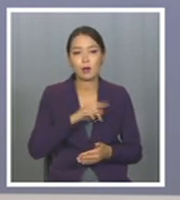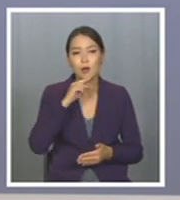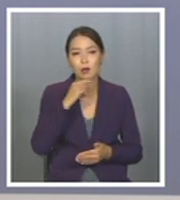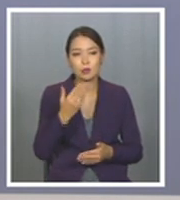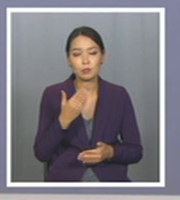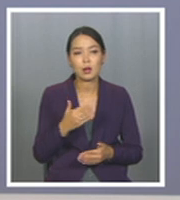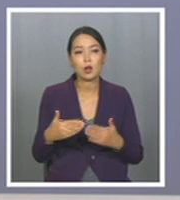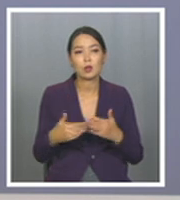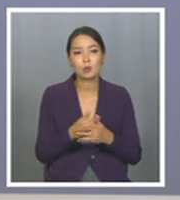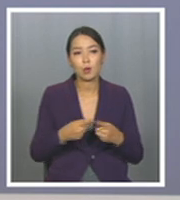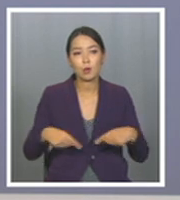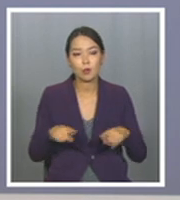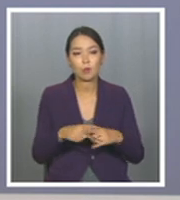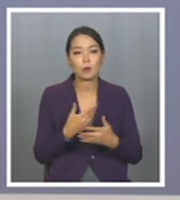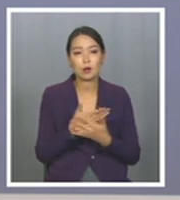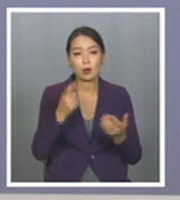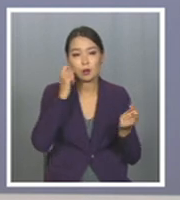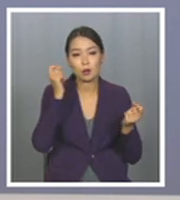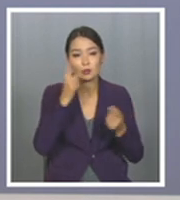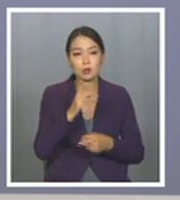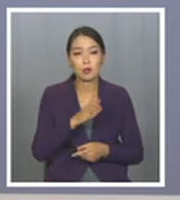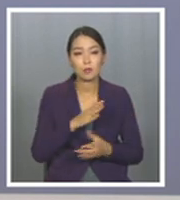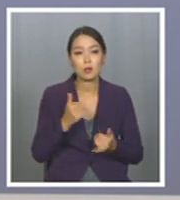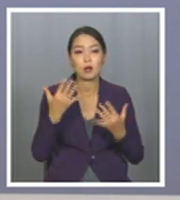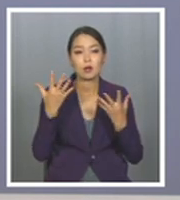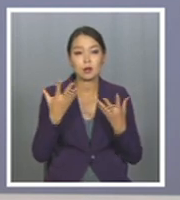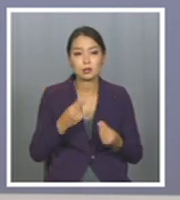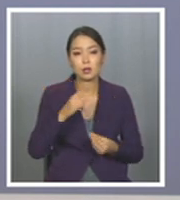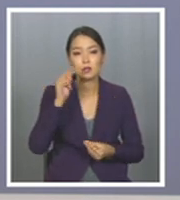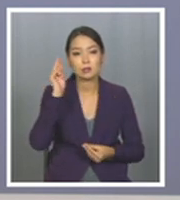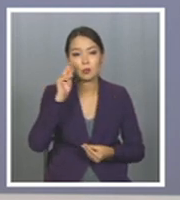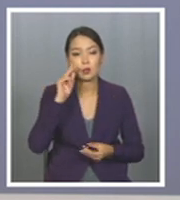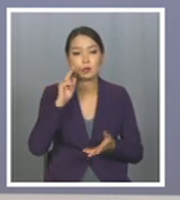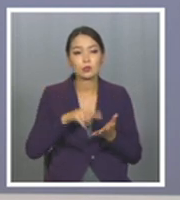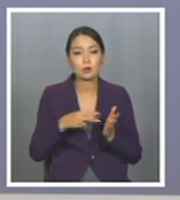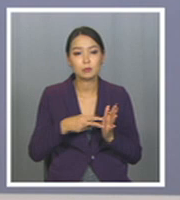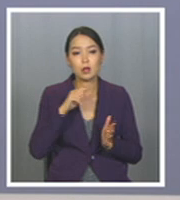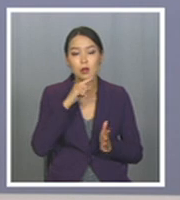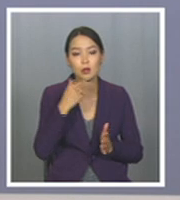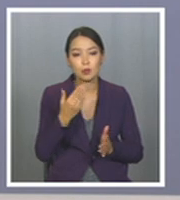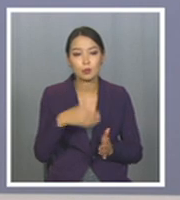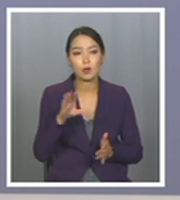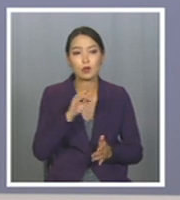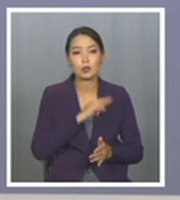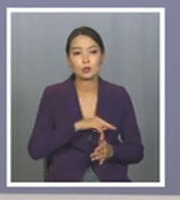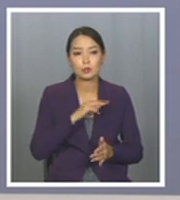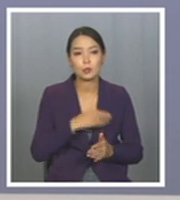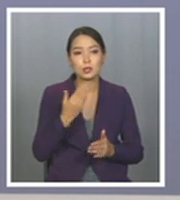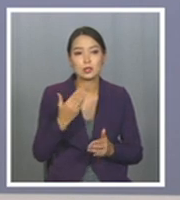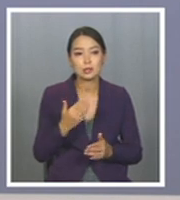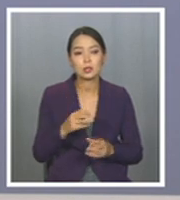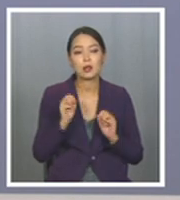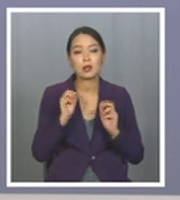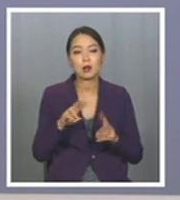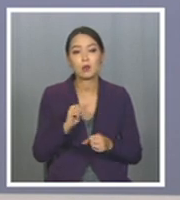қоғамының табыстарына тоқталған едік. Бүгінгі сабағымызда да жоспарлы экономикалық жүйеге көшпес бұрын кеңестік билік не себепті